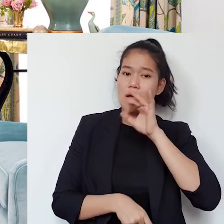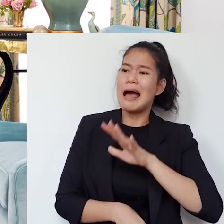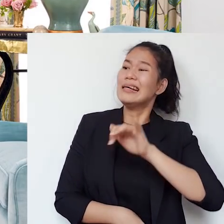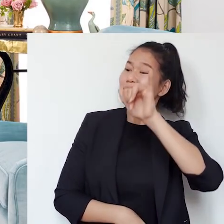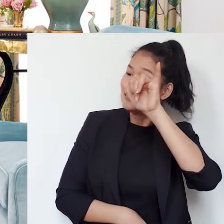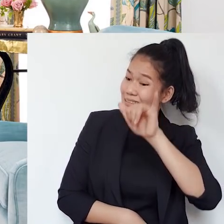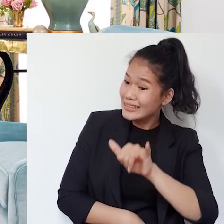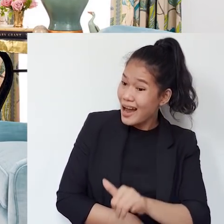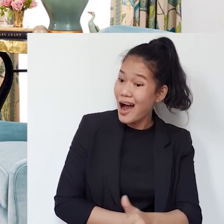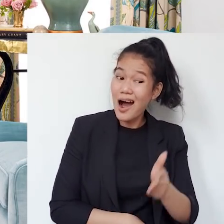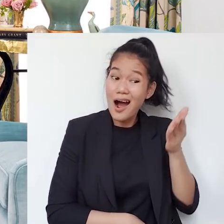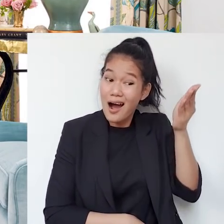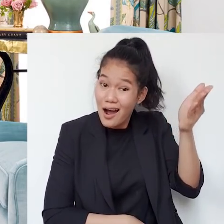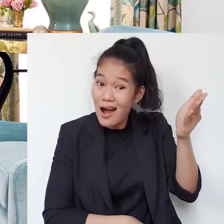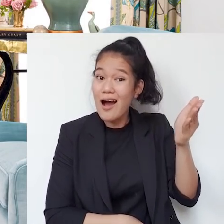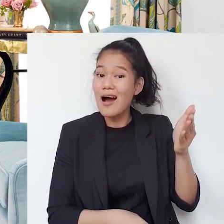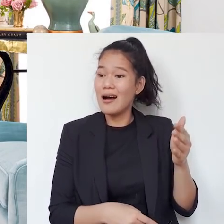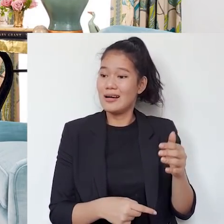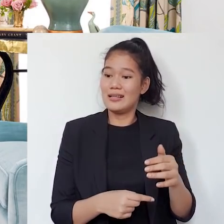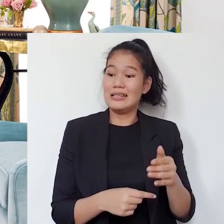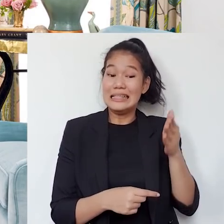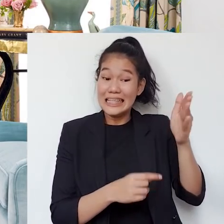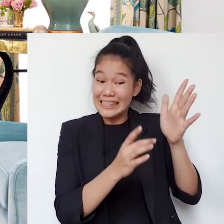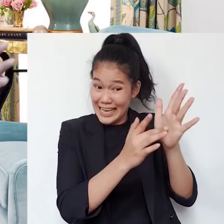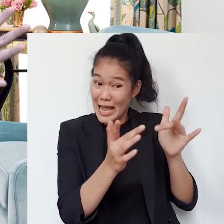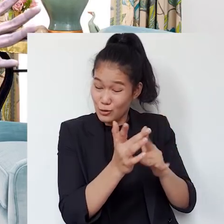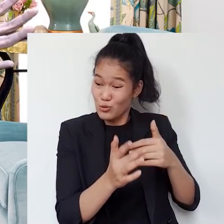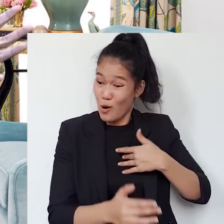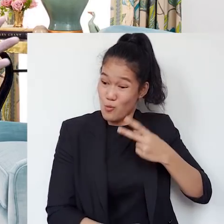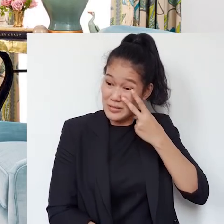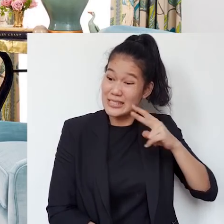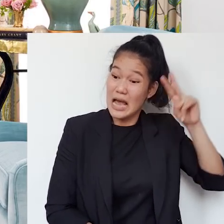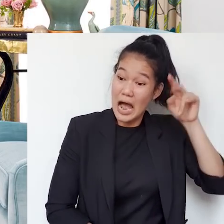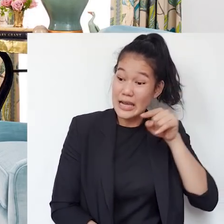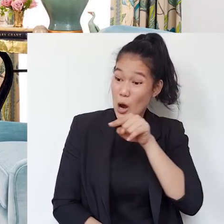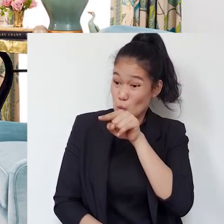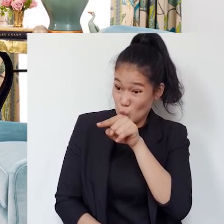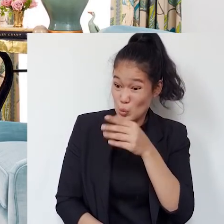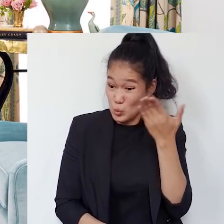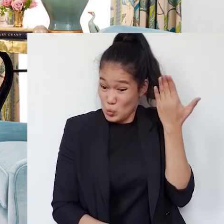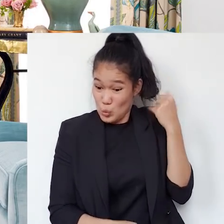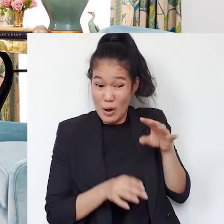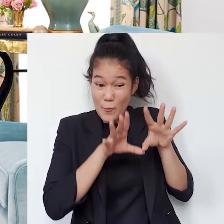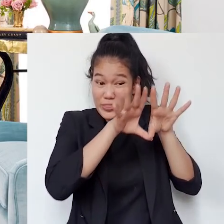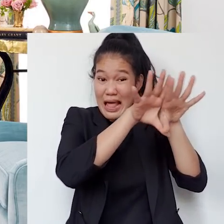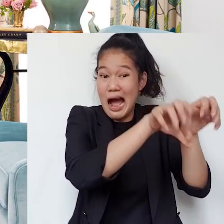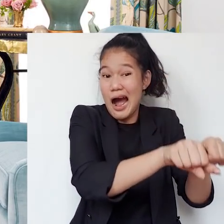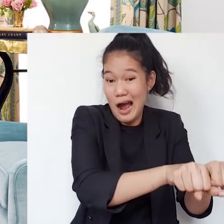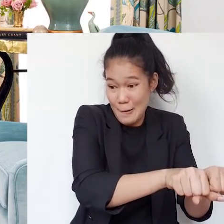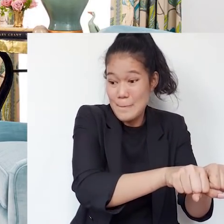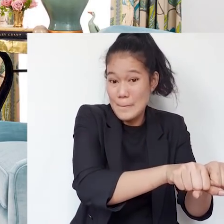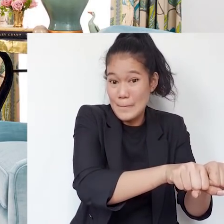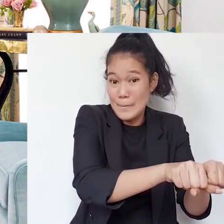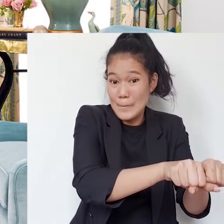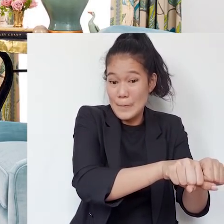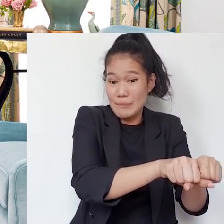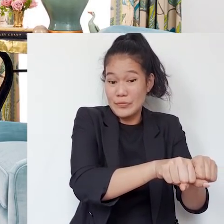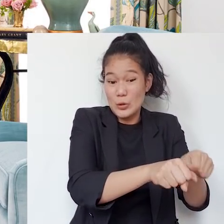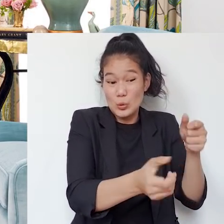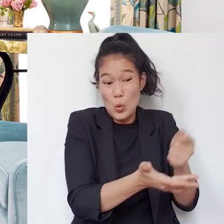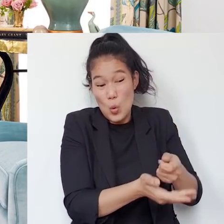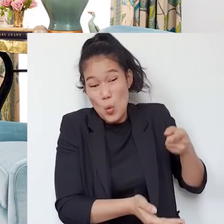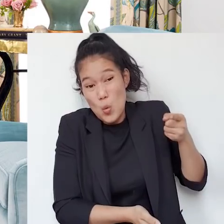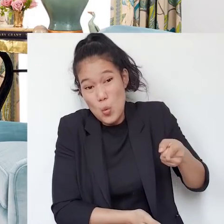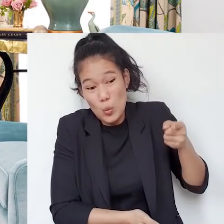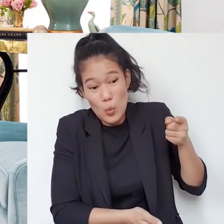iya itu loh yang tak yakini itu Yesus yang kamu tangkap, yang kamu hukum sedemikian